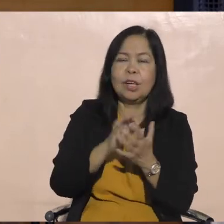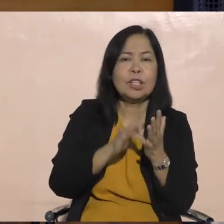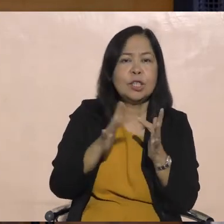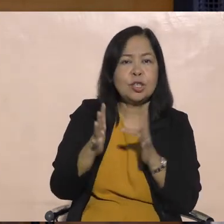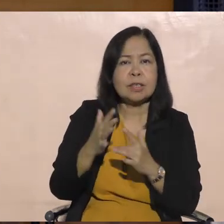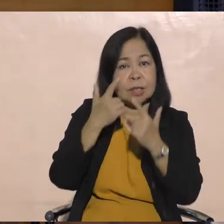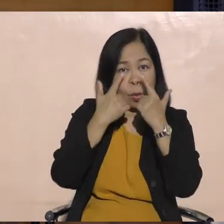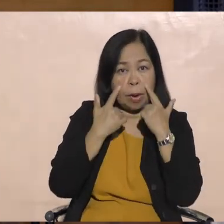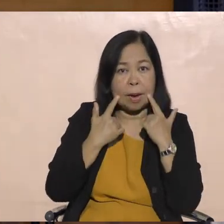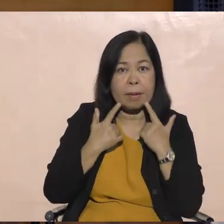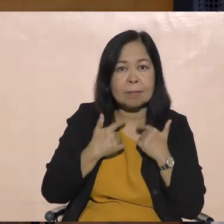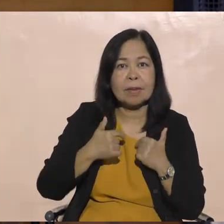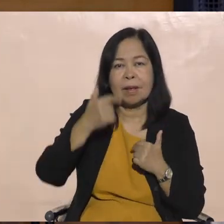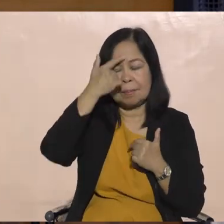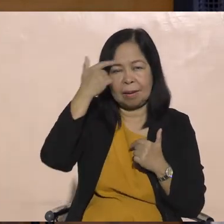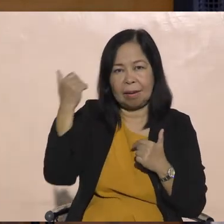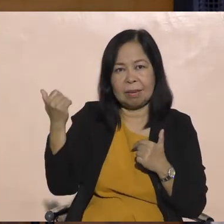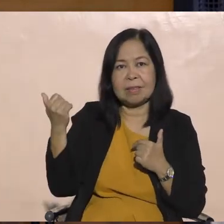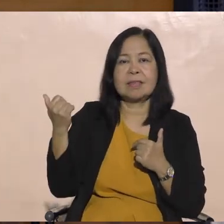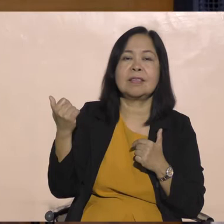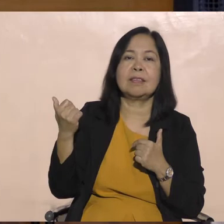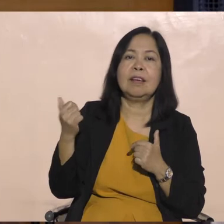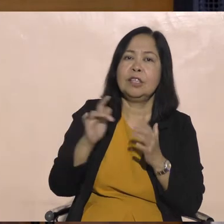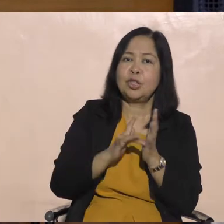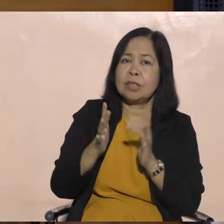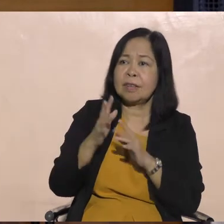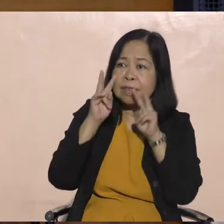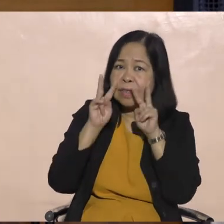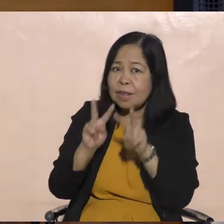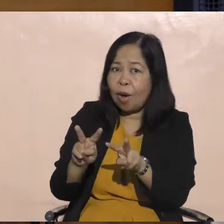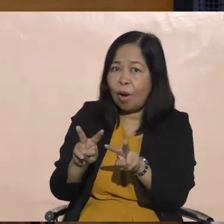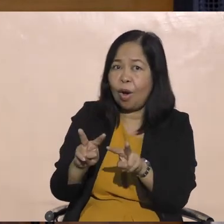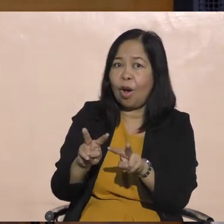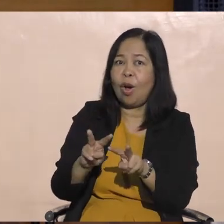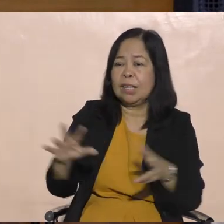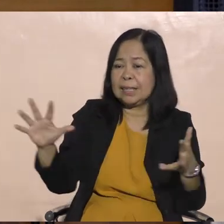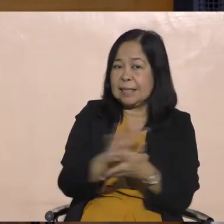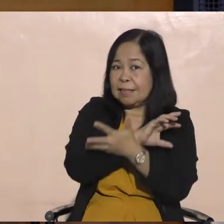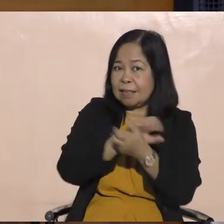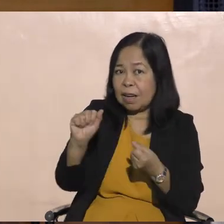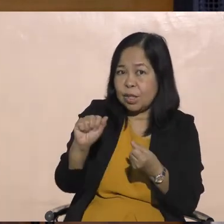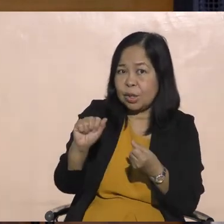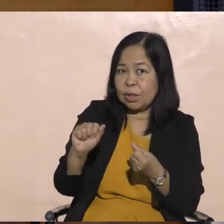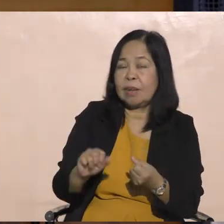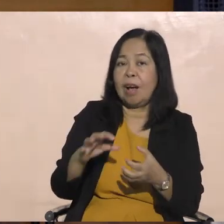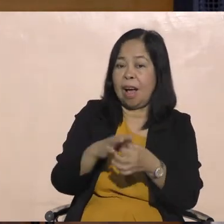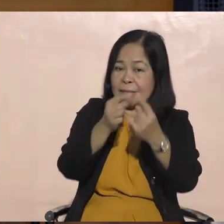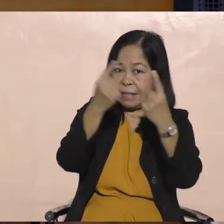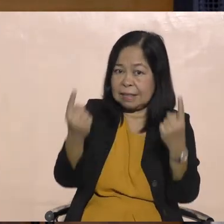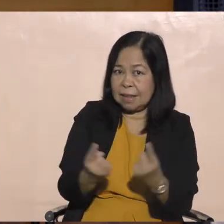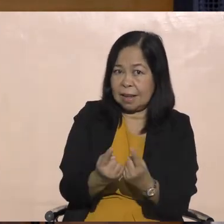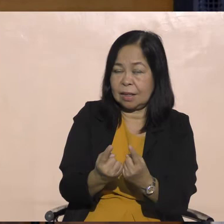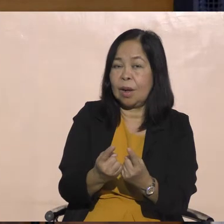because he saw the damage sin brought to the people. Nakita niya mga igsoonan